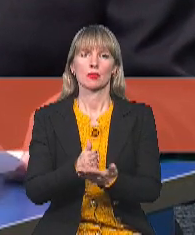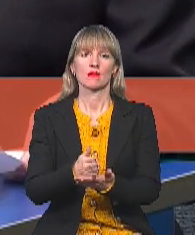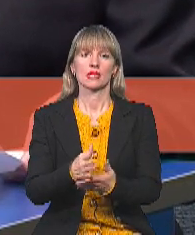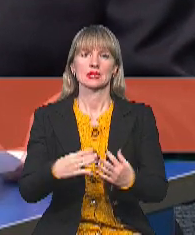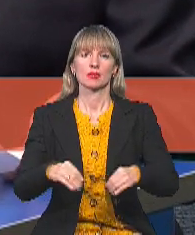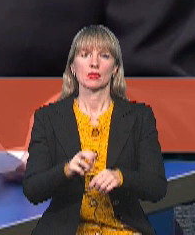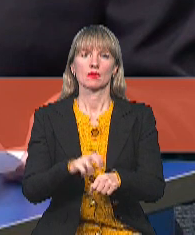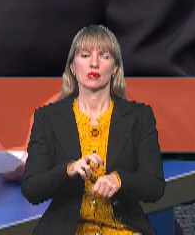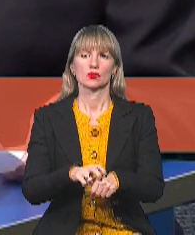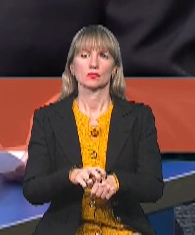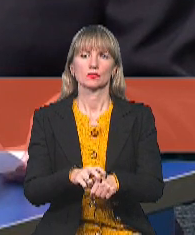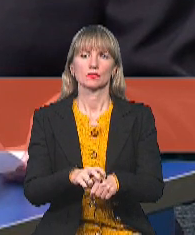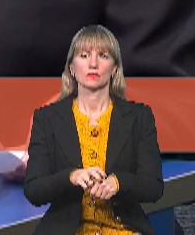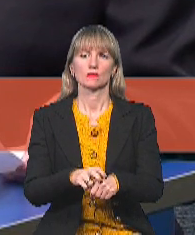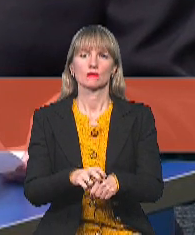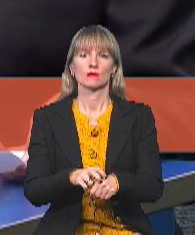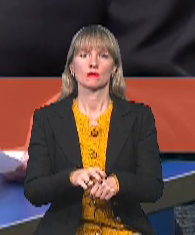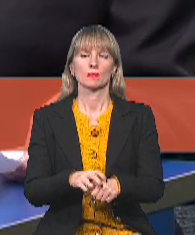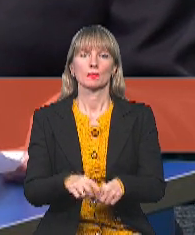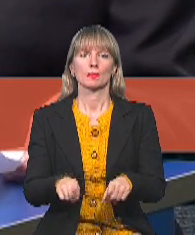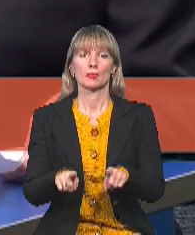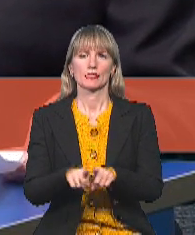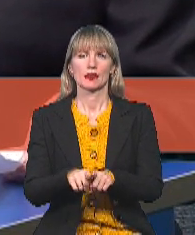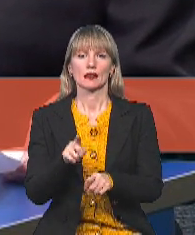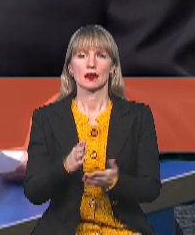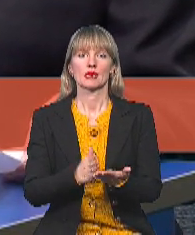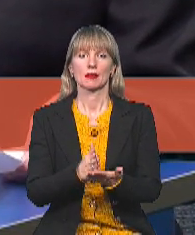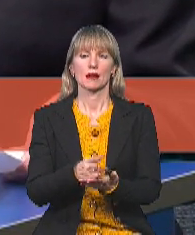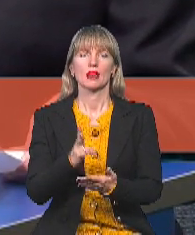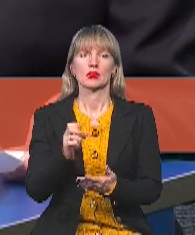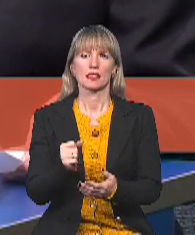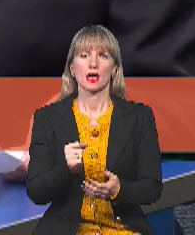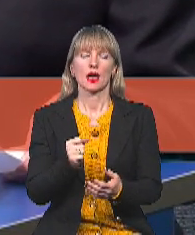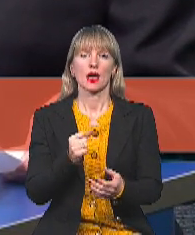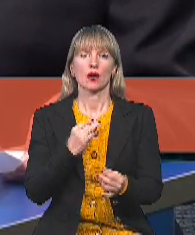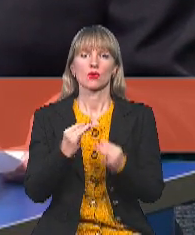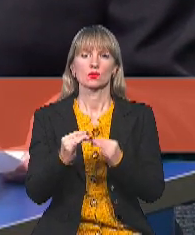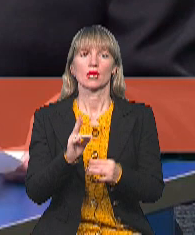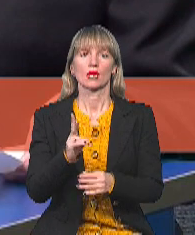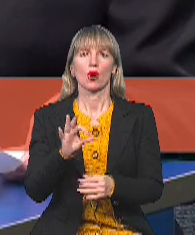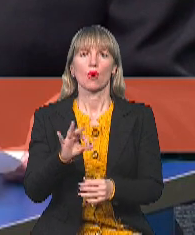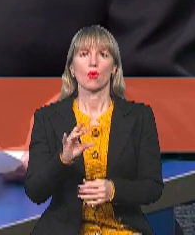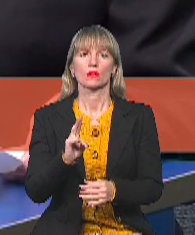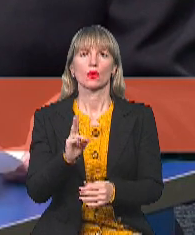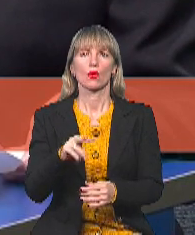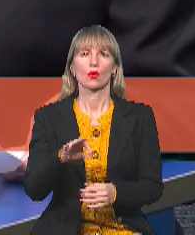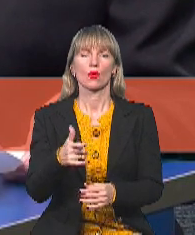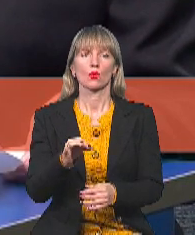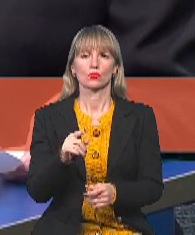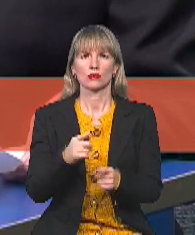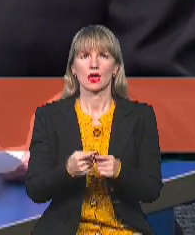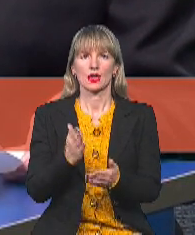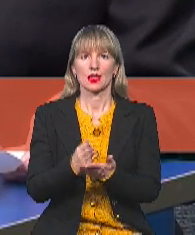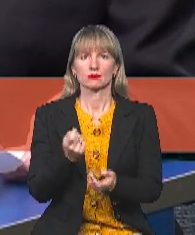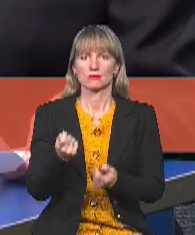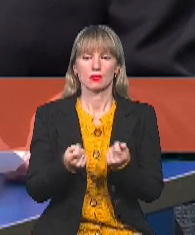специалист направляет, также они направляют на консультацию к онкологу. Но вот тут есть нюансы, мы еще до конца не